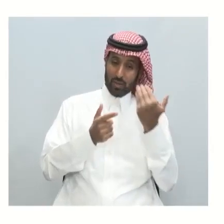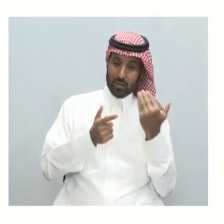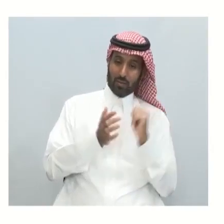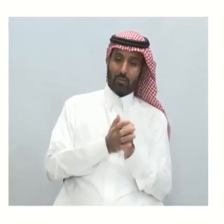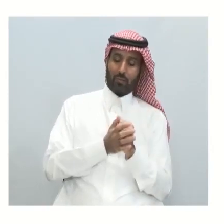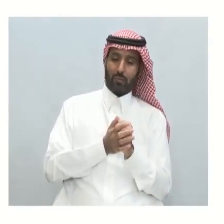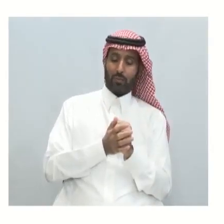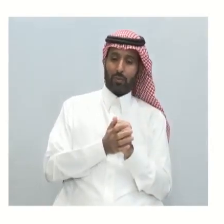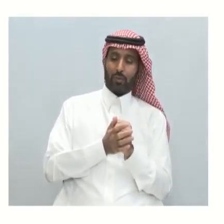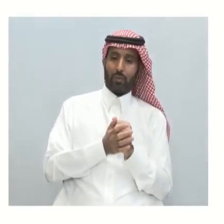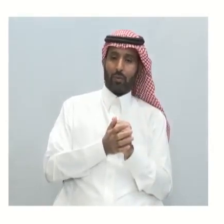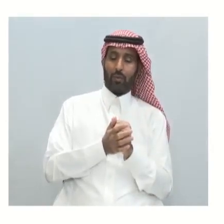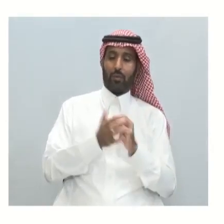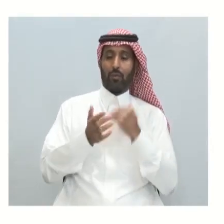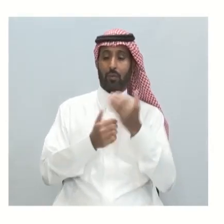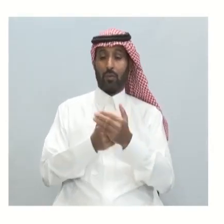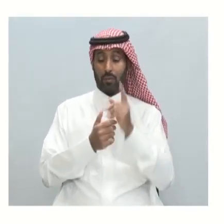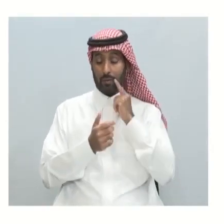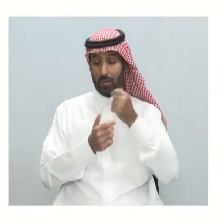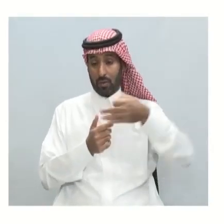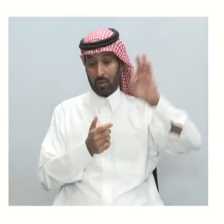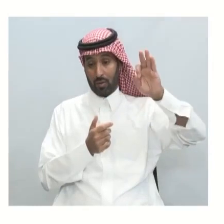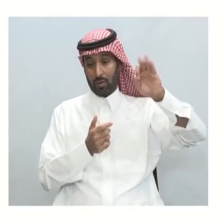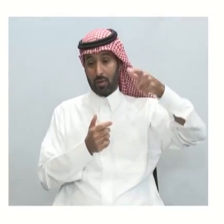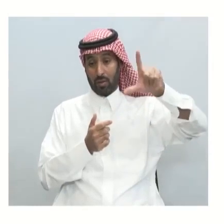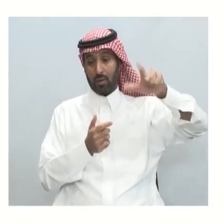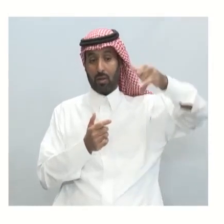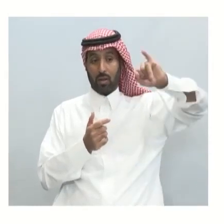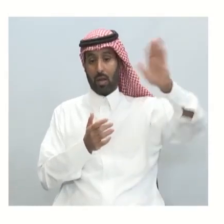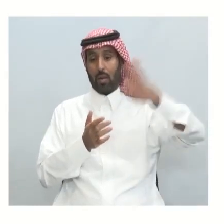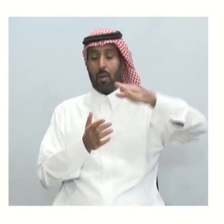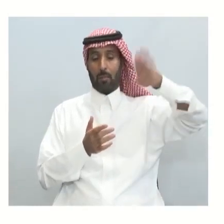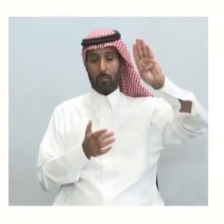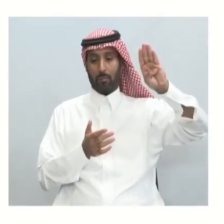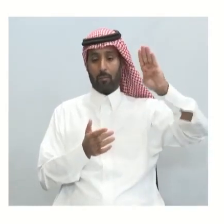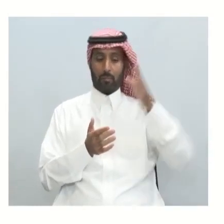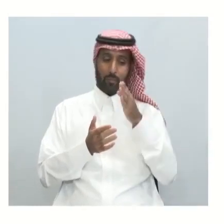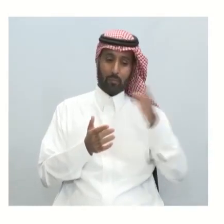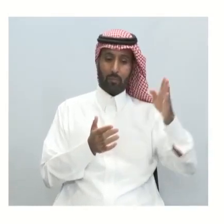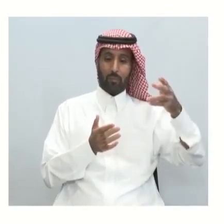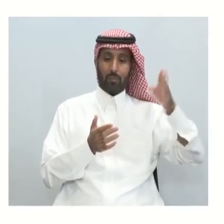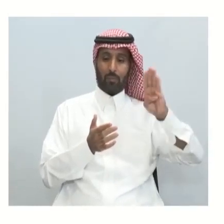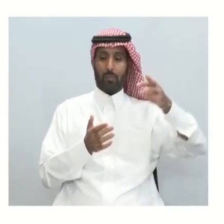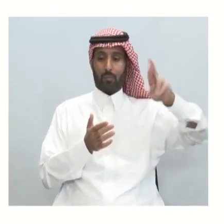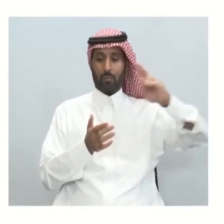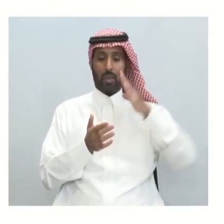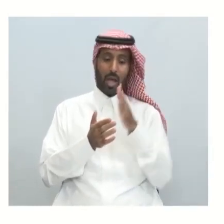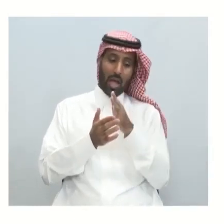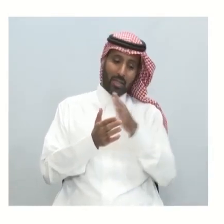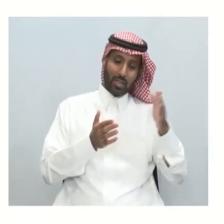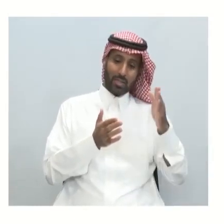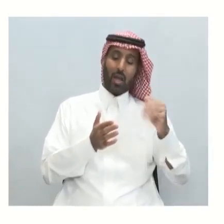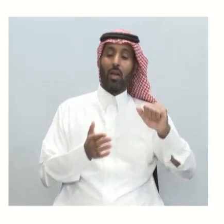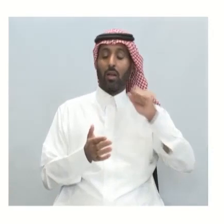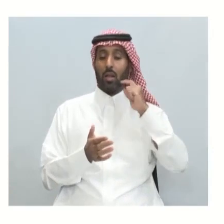اذا سيكون الل اي بي ار عن يسار ال ان اي بي ار هنا